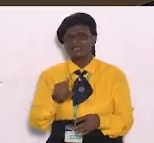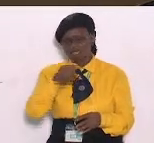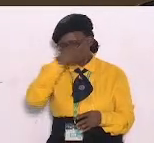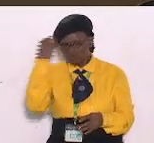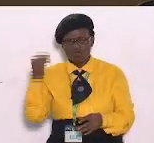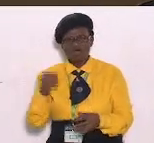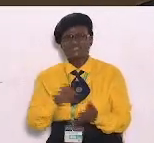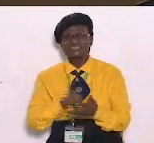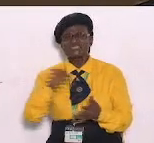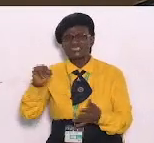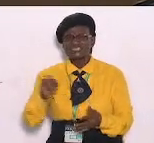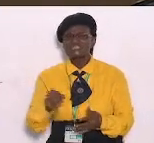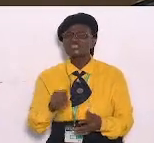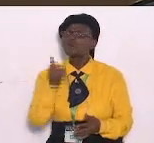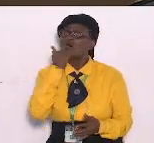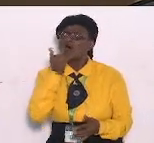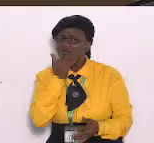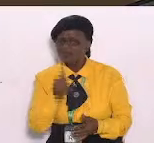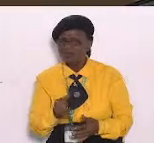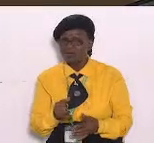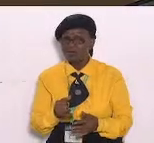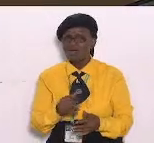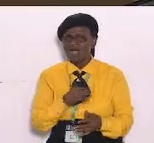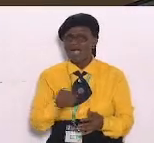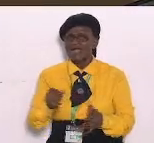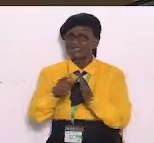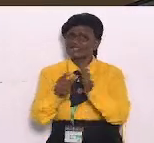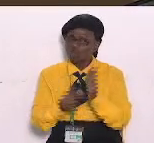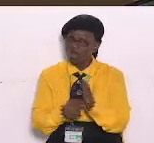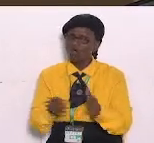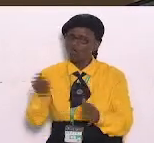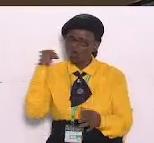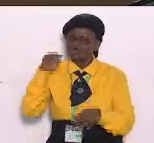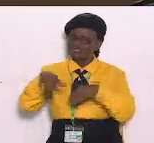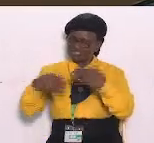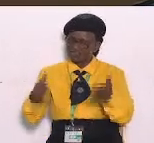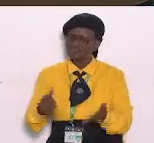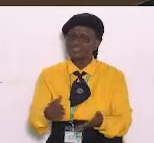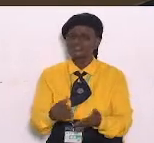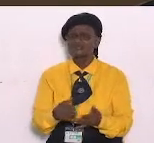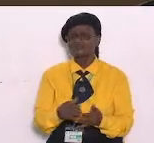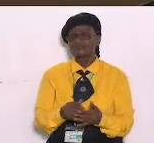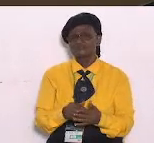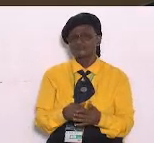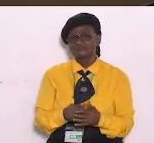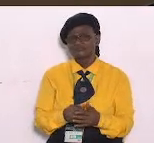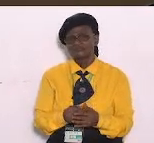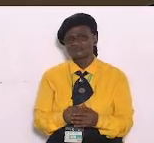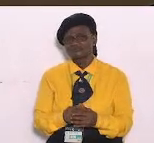diîmes parce que c'est une loi et la loi a été